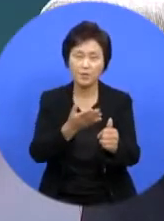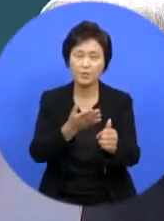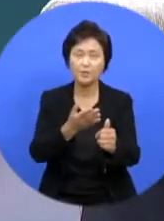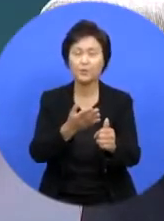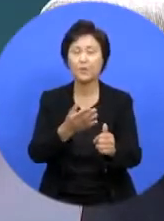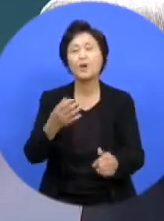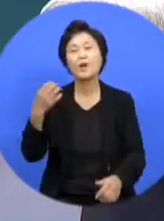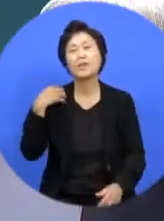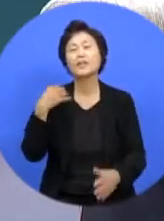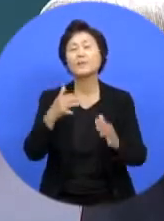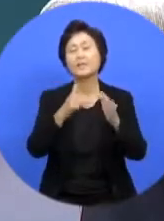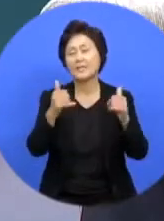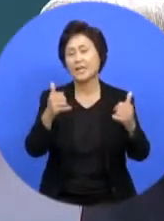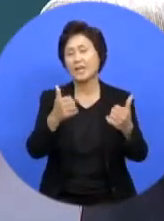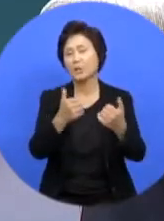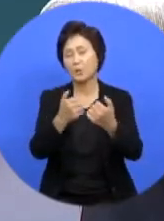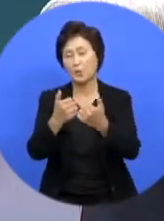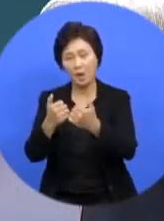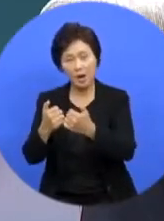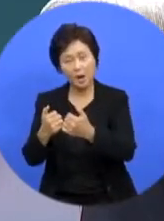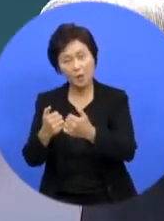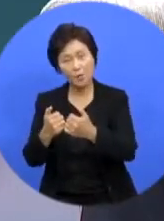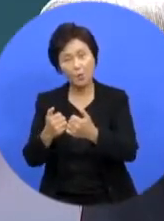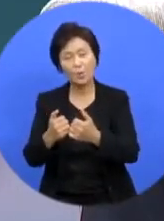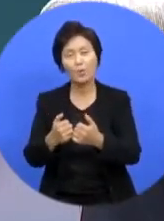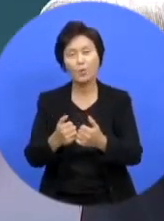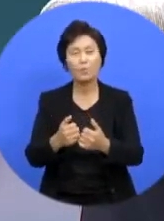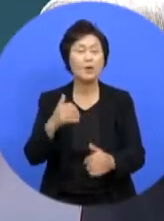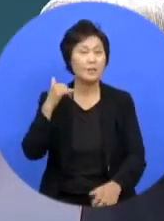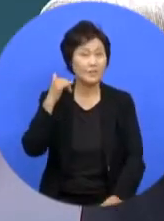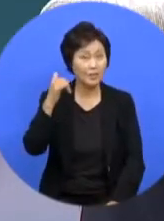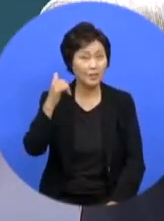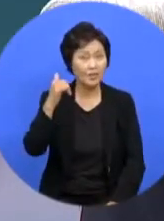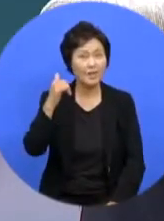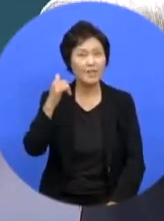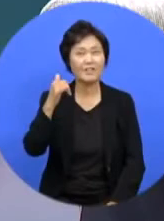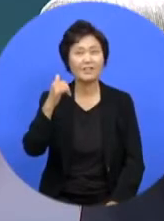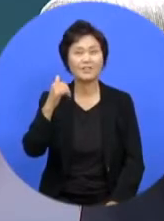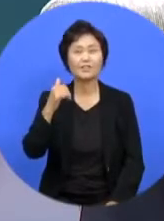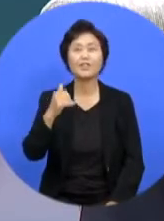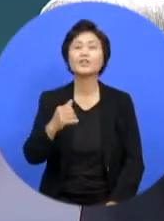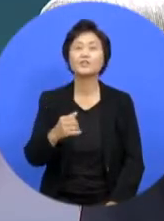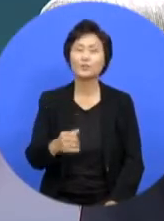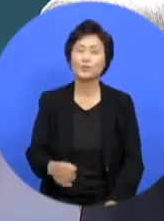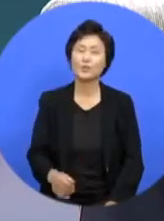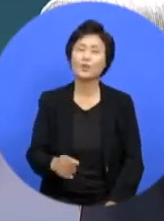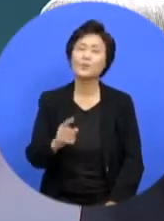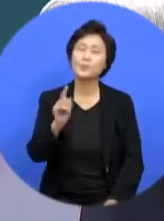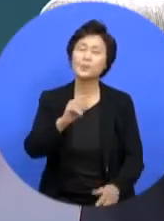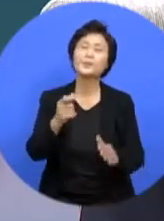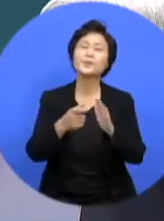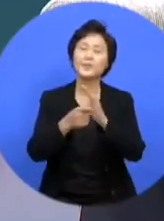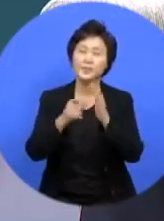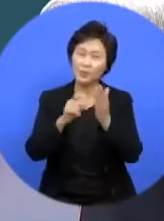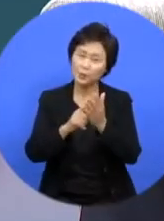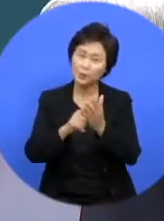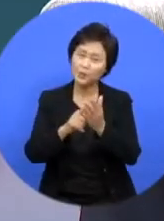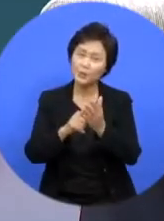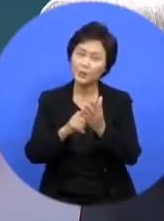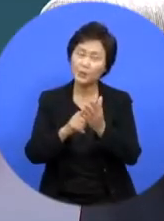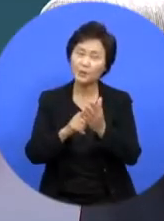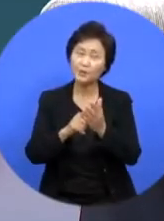네, 전체 다 뭐 20개를 선택하면 다 전화하지 못하지만 한 top 10 정도는 다 전화해가지고 이 학생에